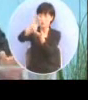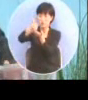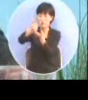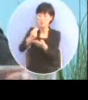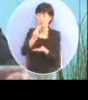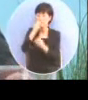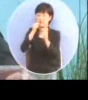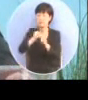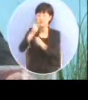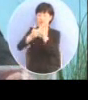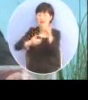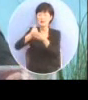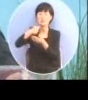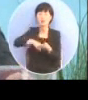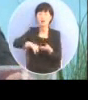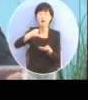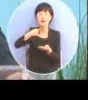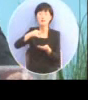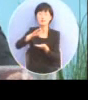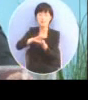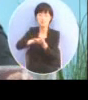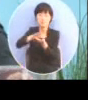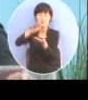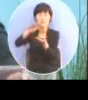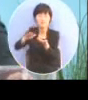Chúa là Đấng Christ, con Đức Chúa Trời hằng sống.